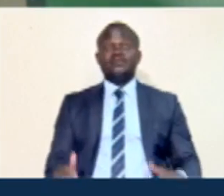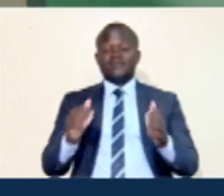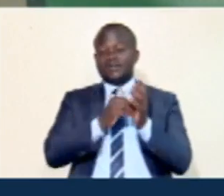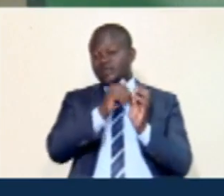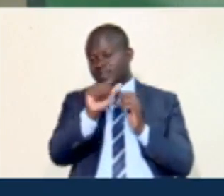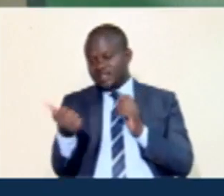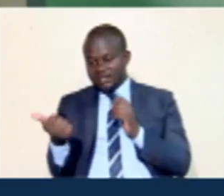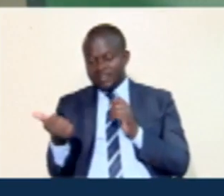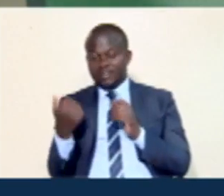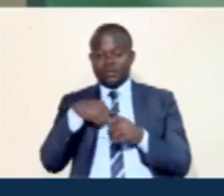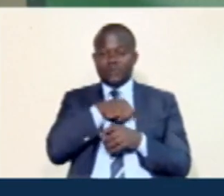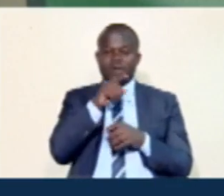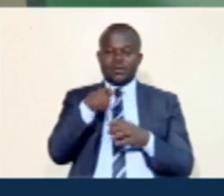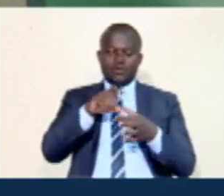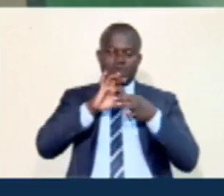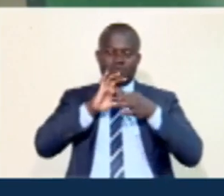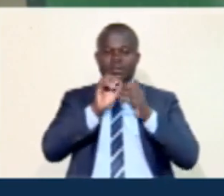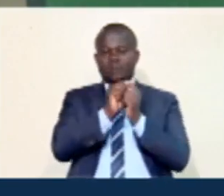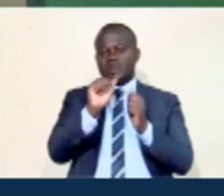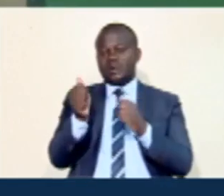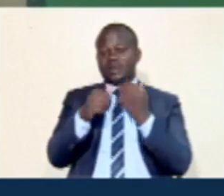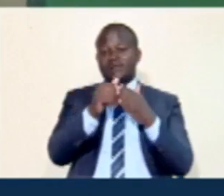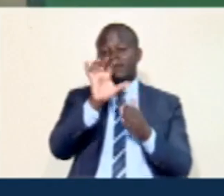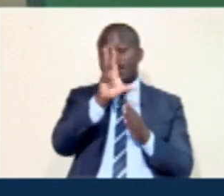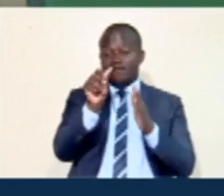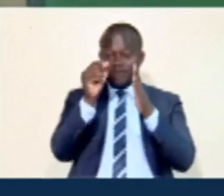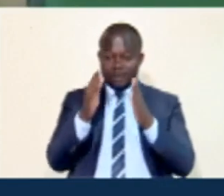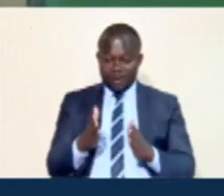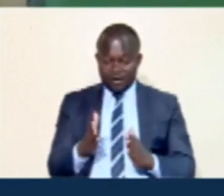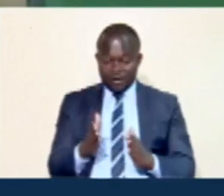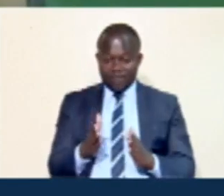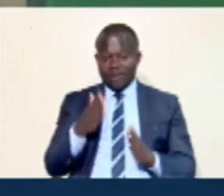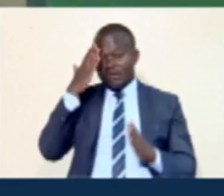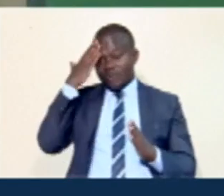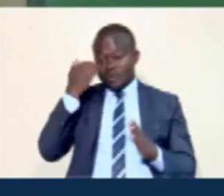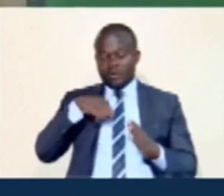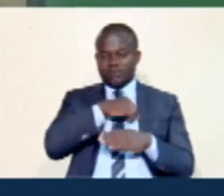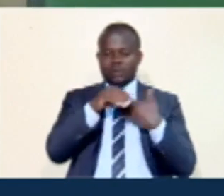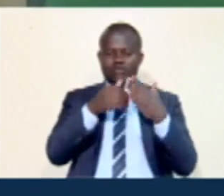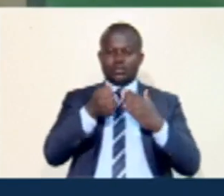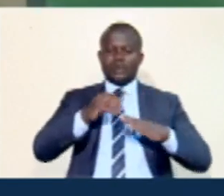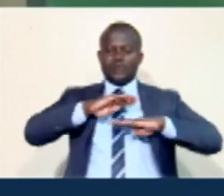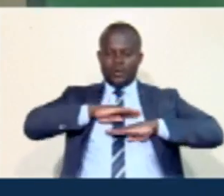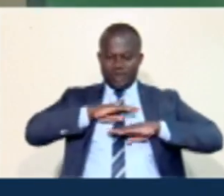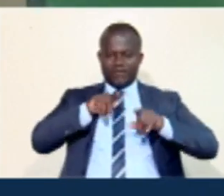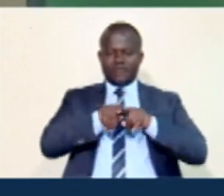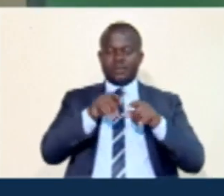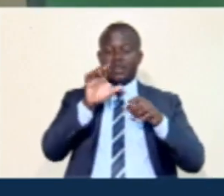Ikindi nanone dukwiye gufatanya n'abandi Banyafurika kugira ngo dushobore kwihaza